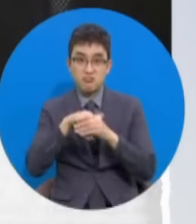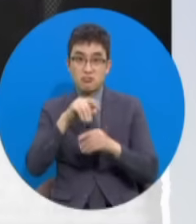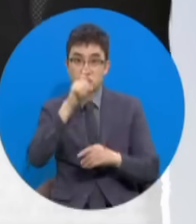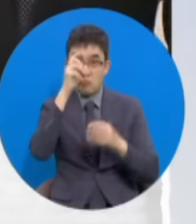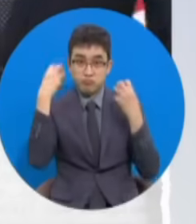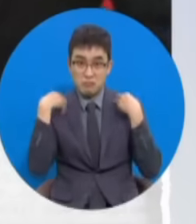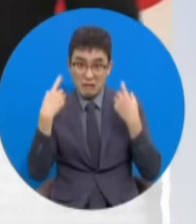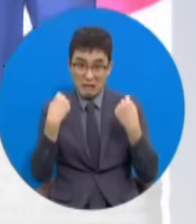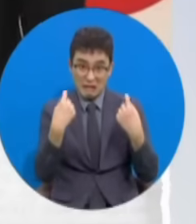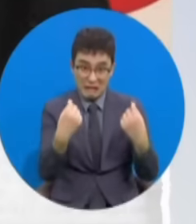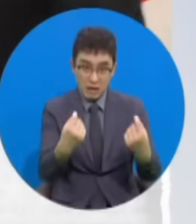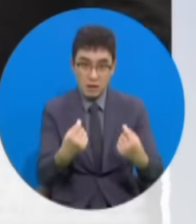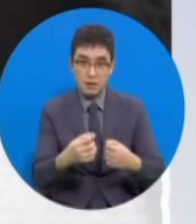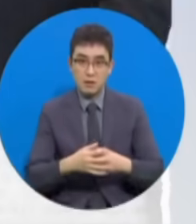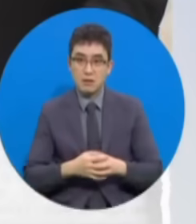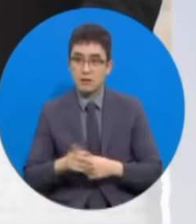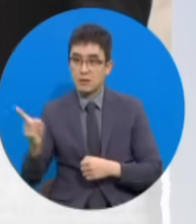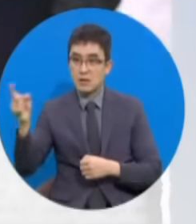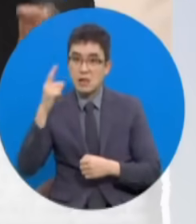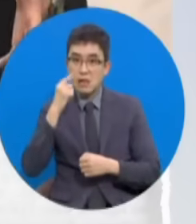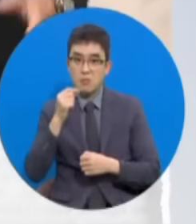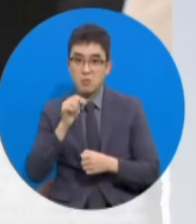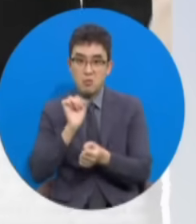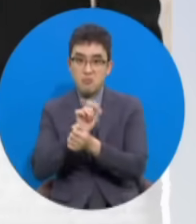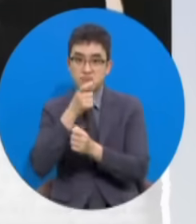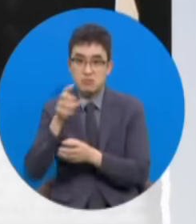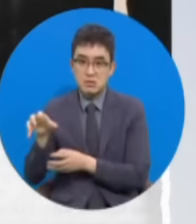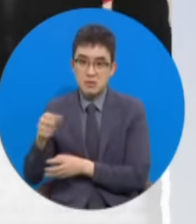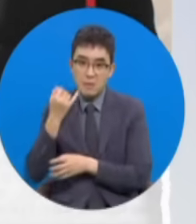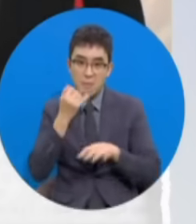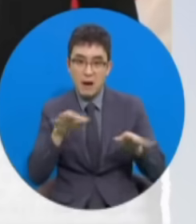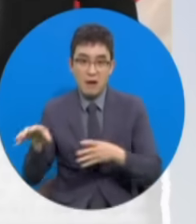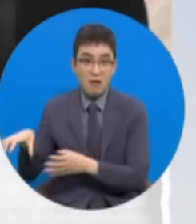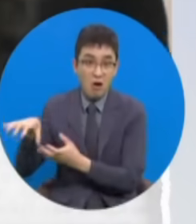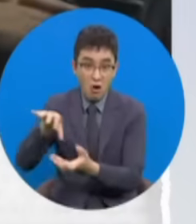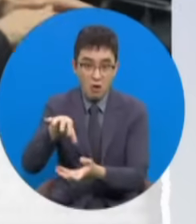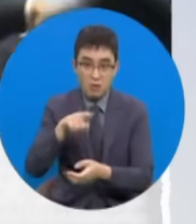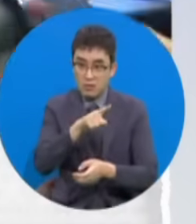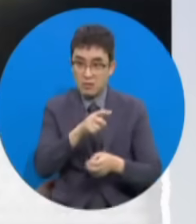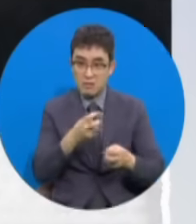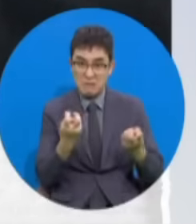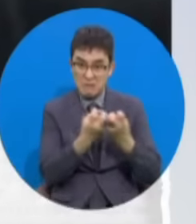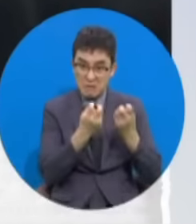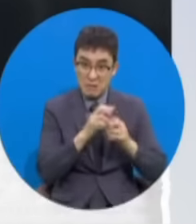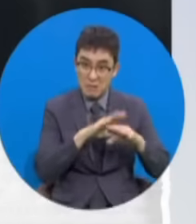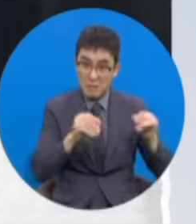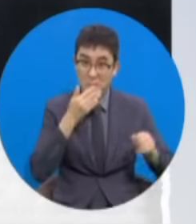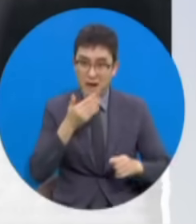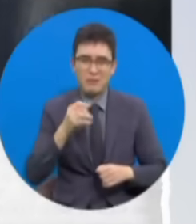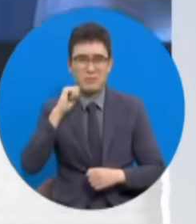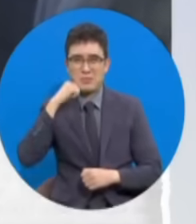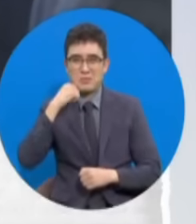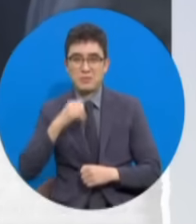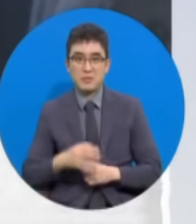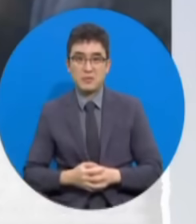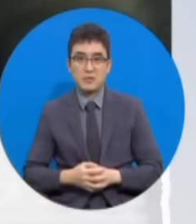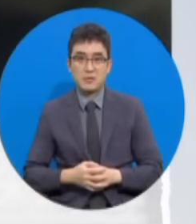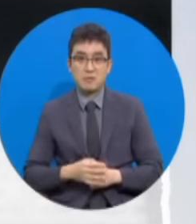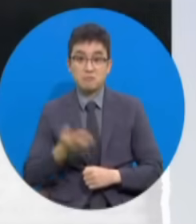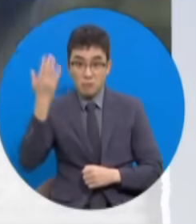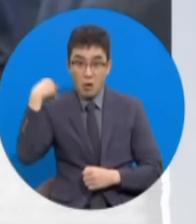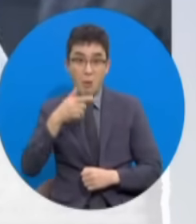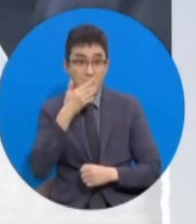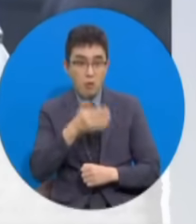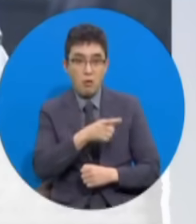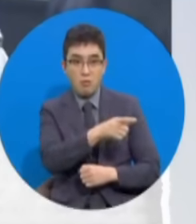오염수를 방류한다고 했을 때 실제 여기에 대한 실효성 있는 대책들을 문재인 정부가 마련할 수 있었을까요? 지난날 그런 일들이 가능했다면 왜